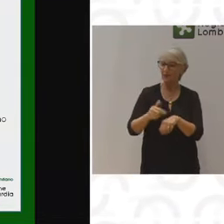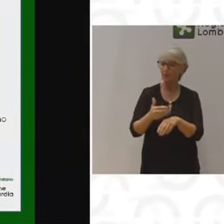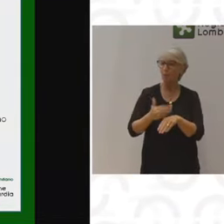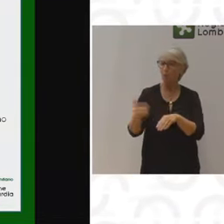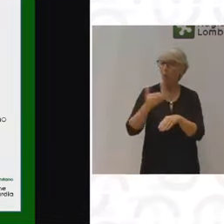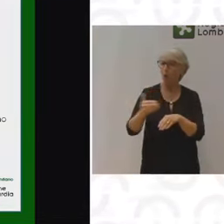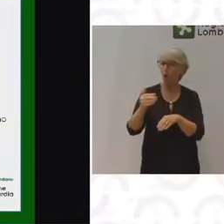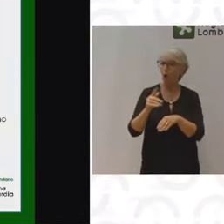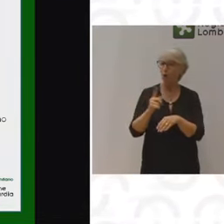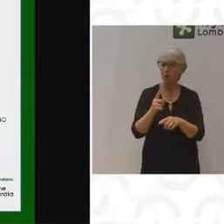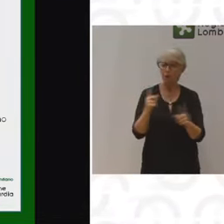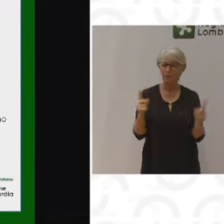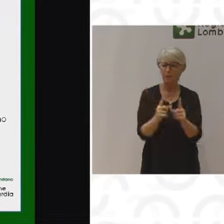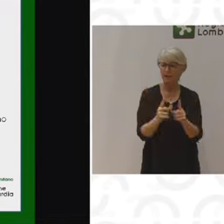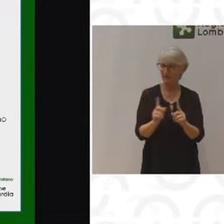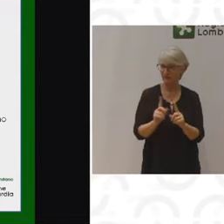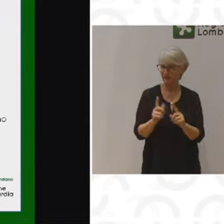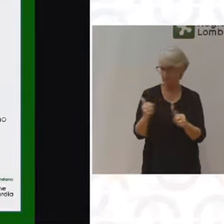breve.